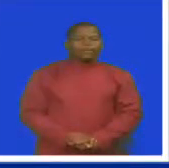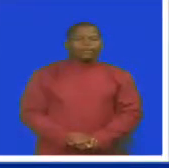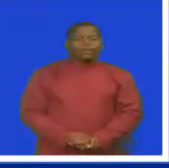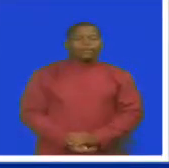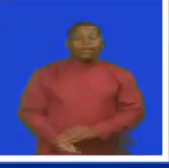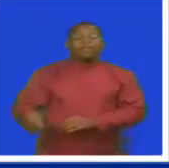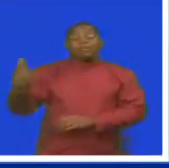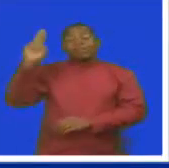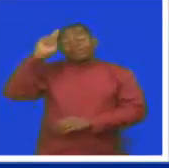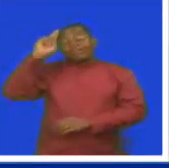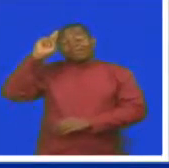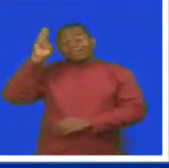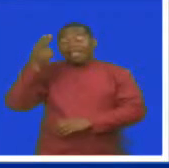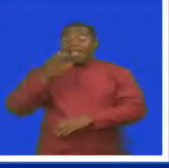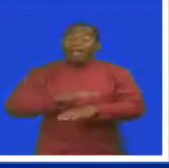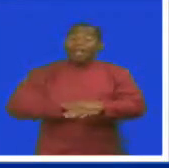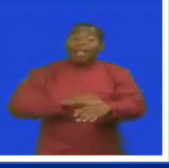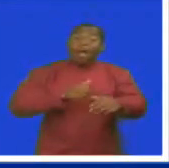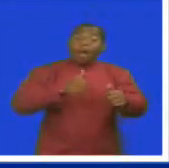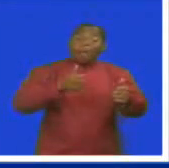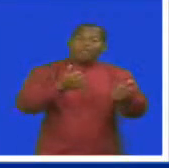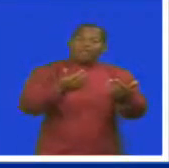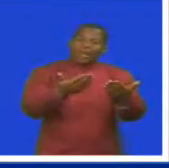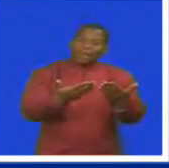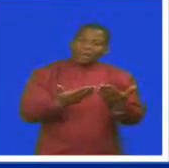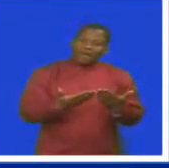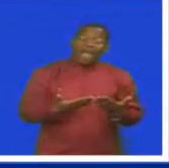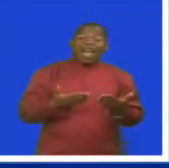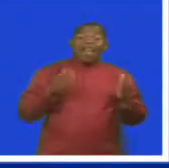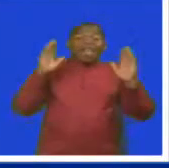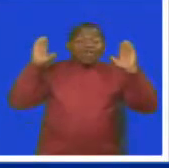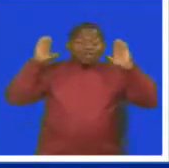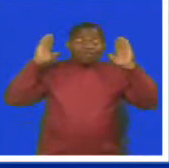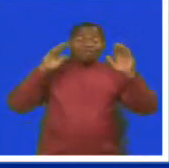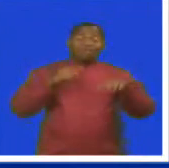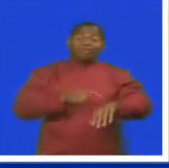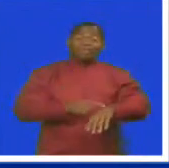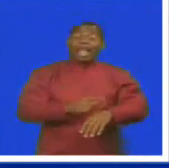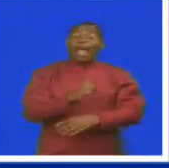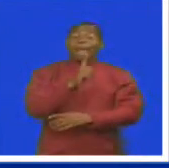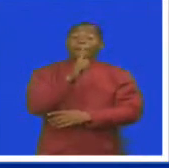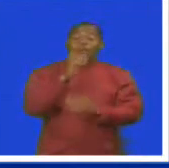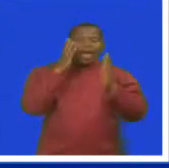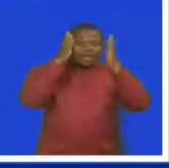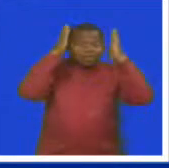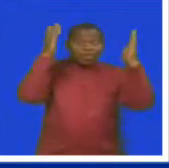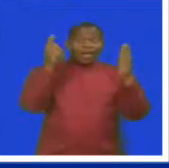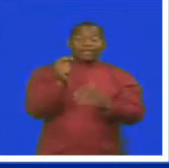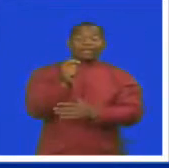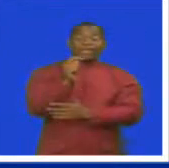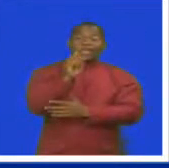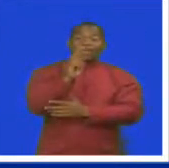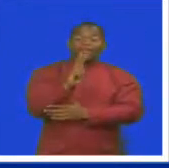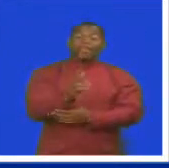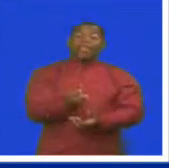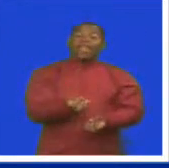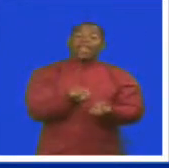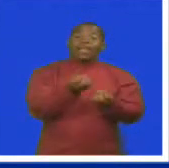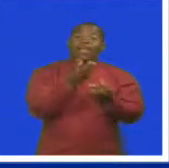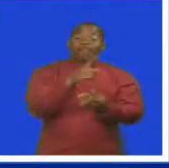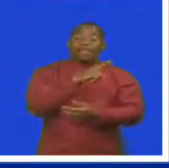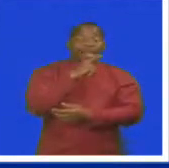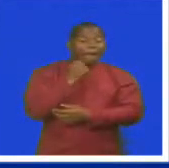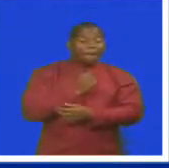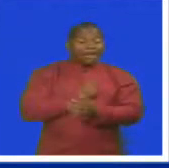Malanga Mahlasin Vusele, Snemuele Tinzabeni Tetuta Semini, let's along Sagato with it from Bay Eswatini TV Gumele Sine, Libito